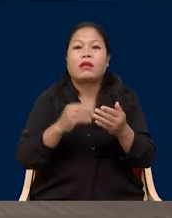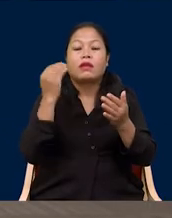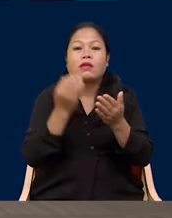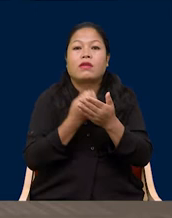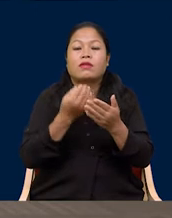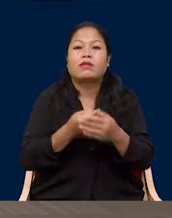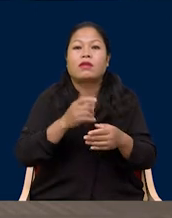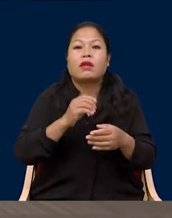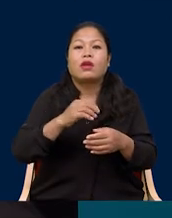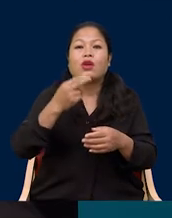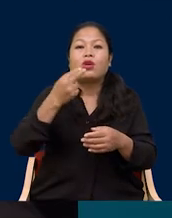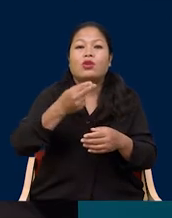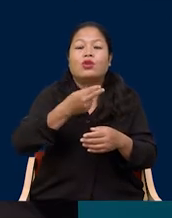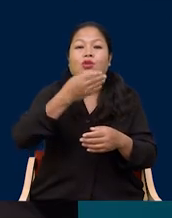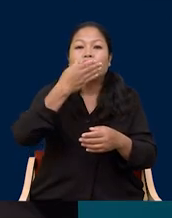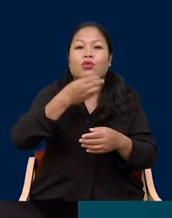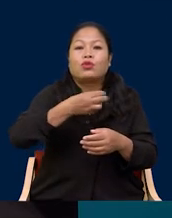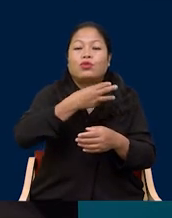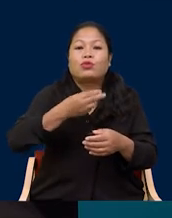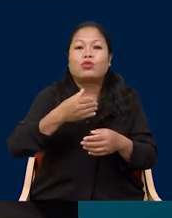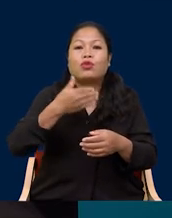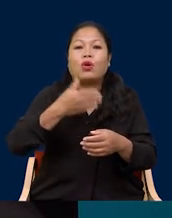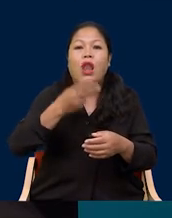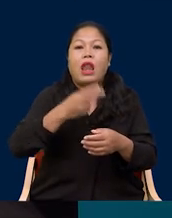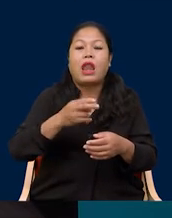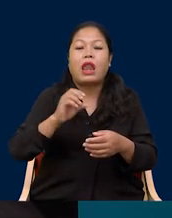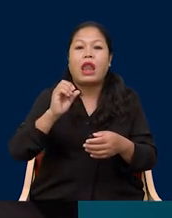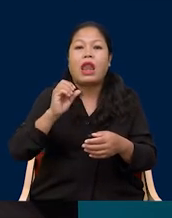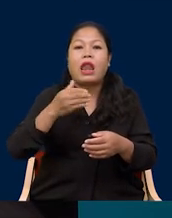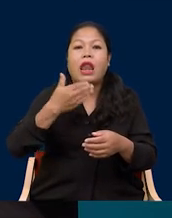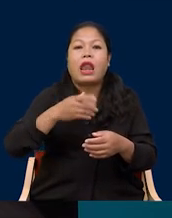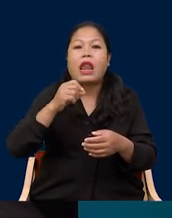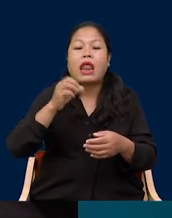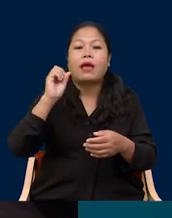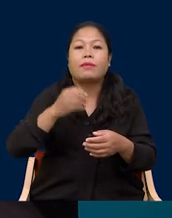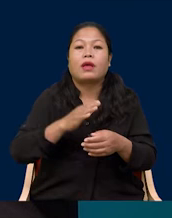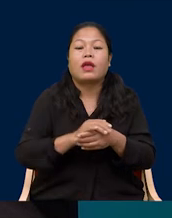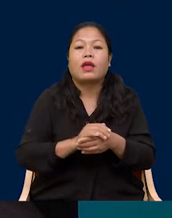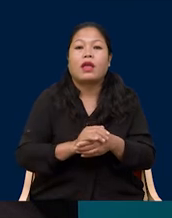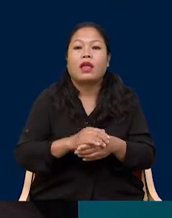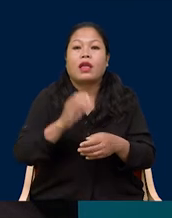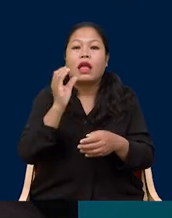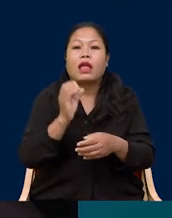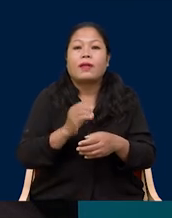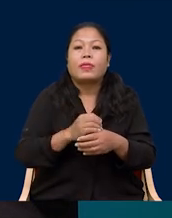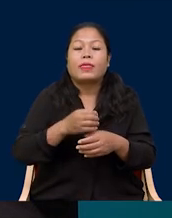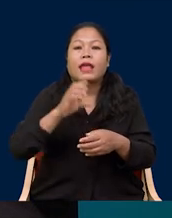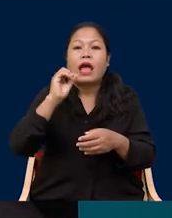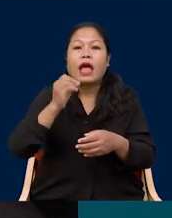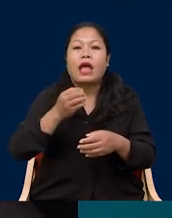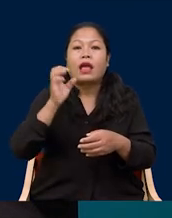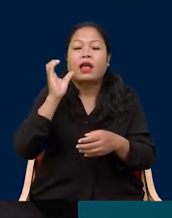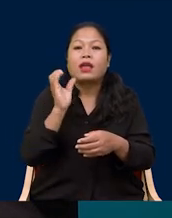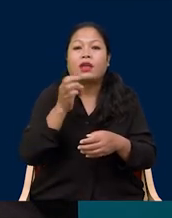एउटा संस्था थुनलाम पनि हो। यो संस्था फरक पृष्ठभूमिका तीन युवा महिला आयुषा ट्रेसी घले र